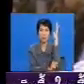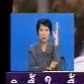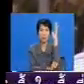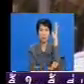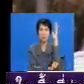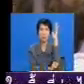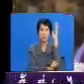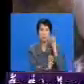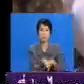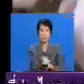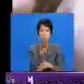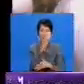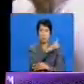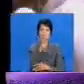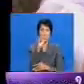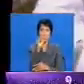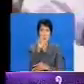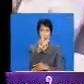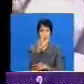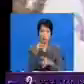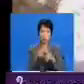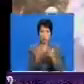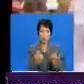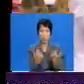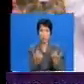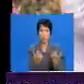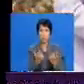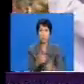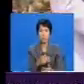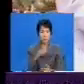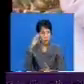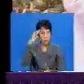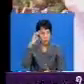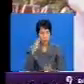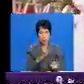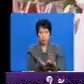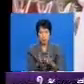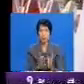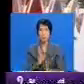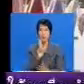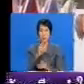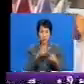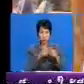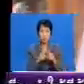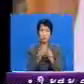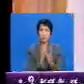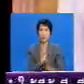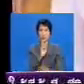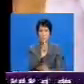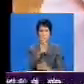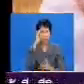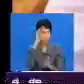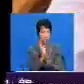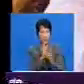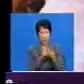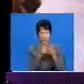วาสเมื่อเช้ามืดของวันที่23สิงหาคมที่ผ่านมาจนทำให้ทหารเสียชีวิต2นายบาดเจ็บอีก1นายและตำรวจบาดเจ็บ